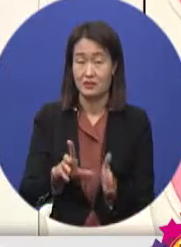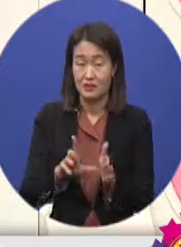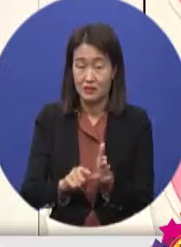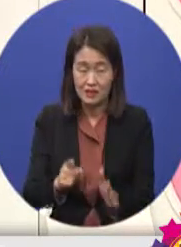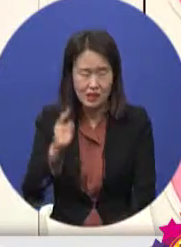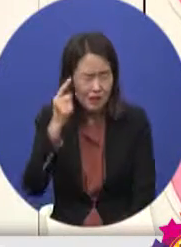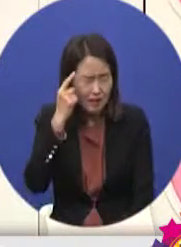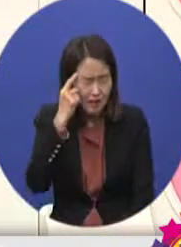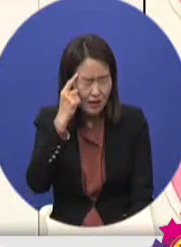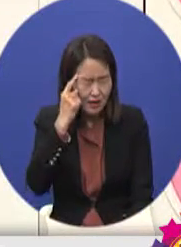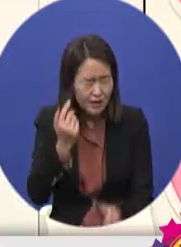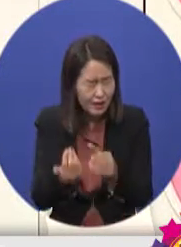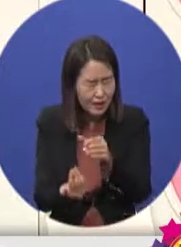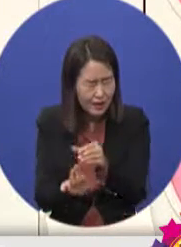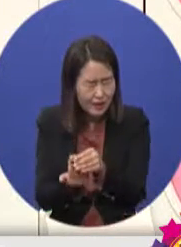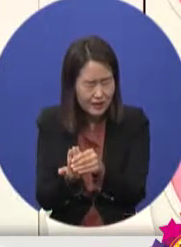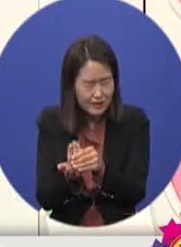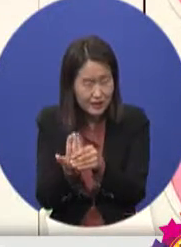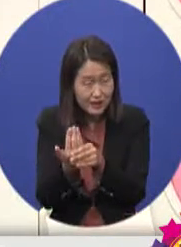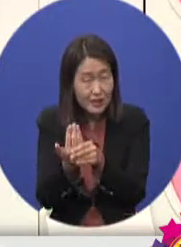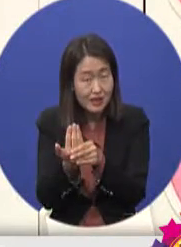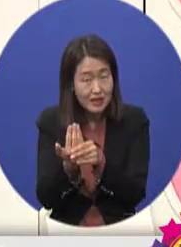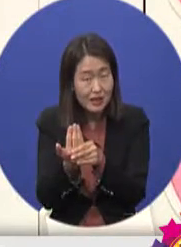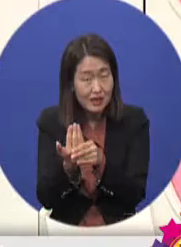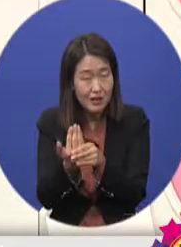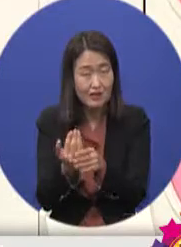그 시절 생각이